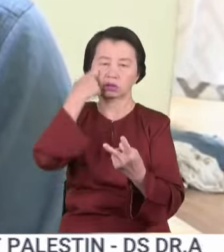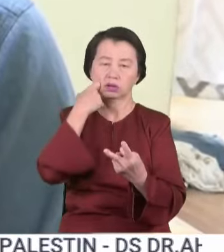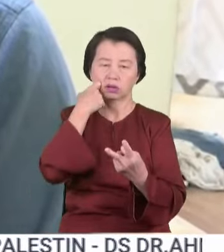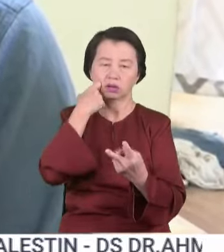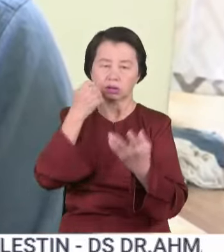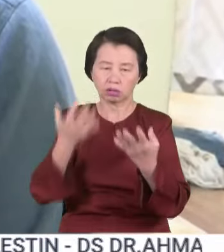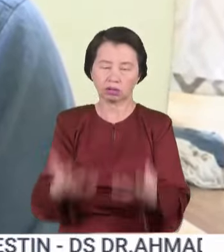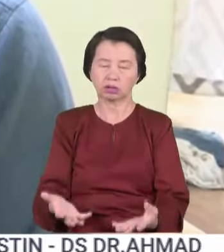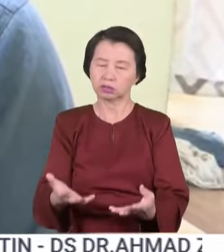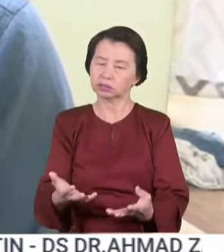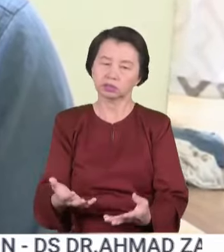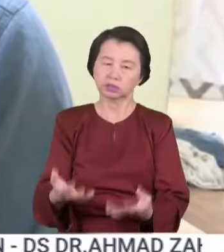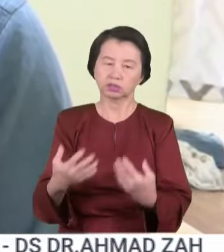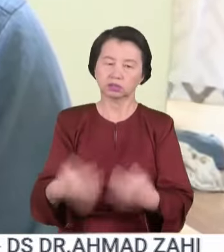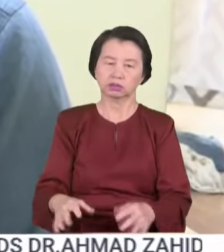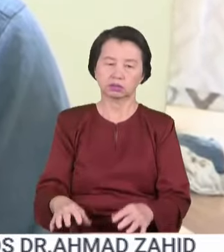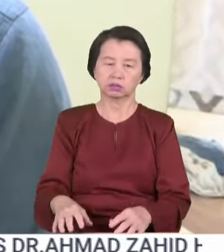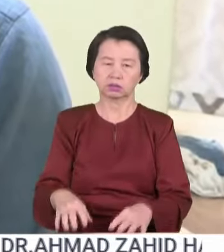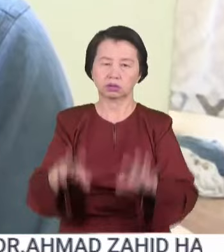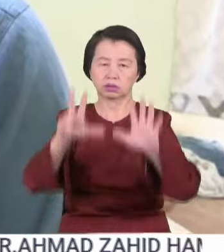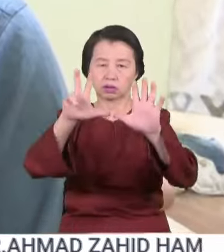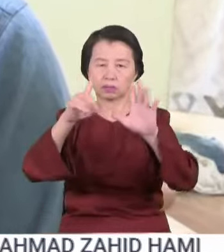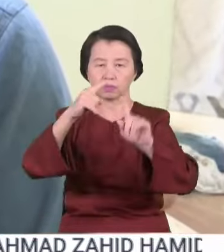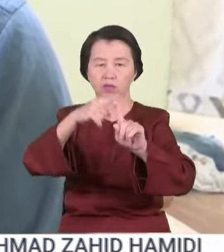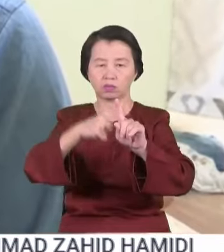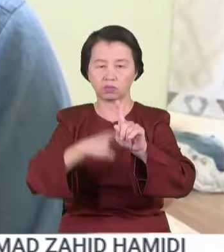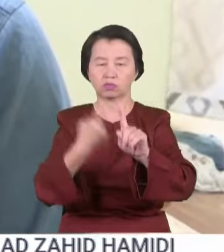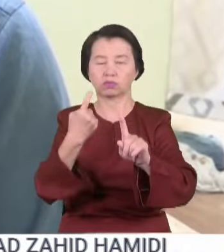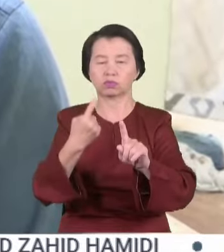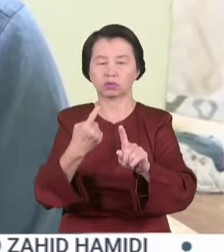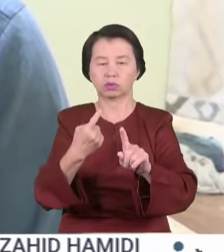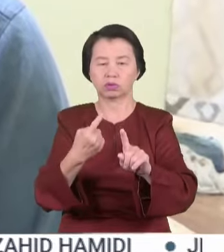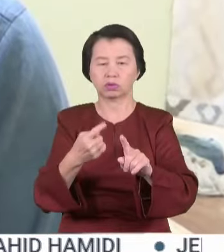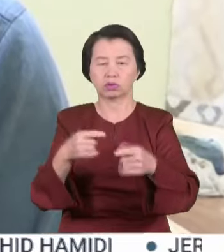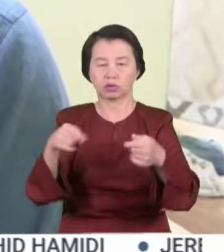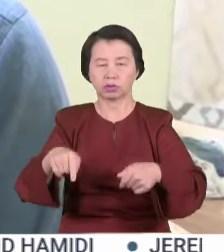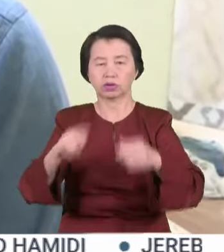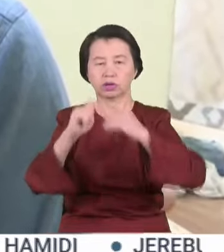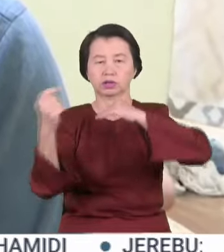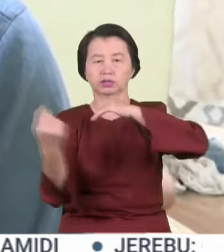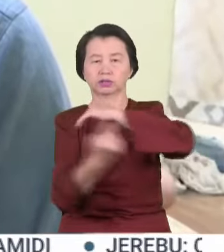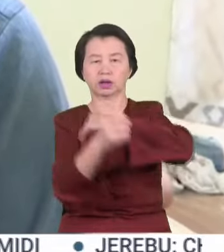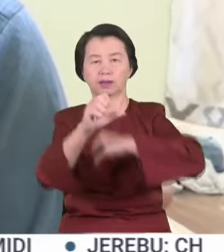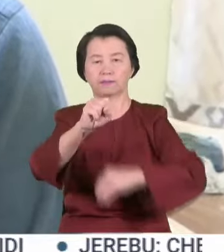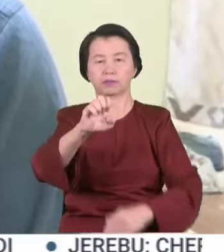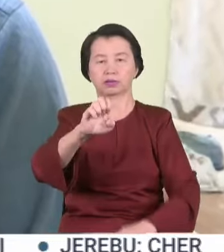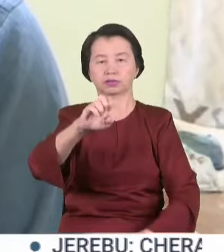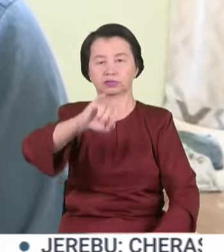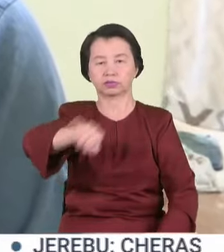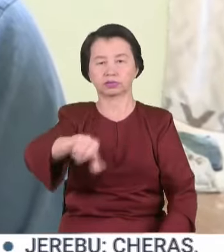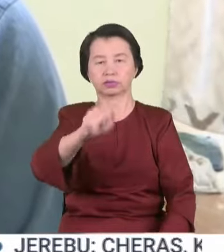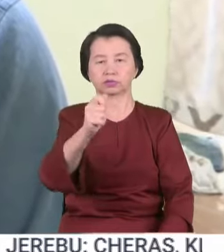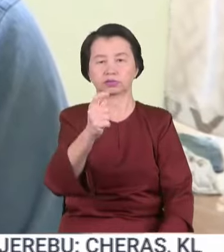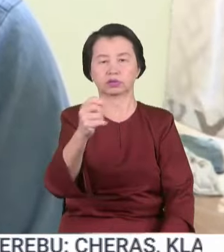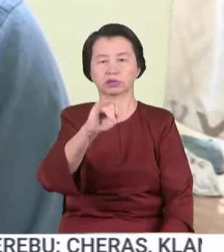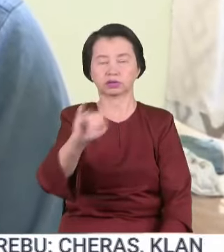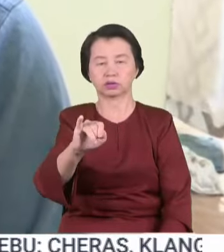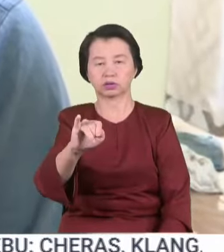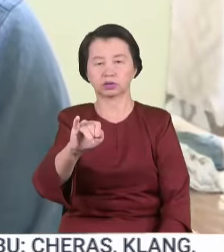hampir kira-kira 8 bulan di Taman Sejati di Sungai Petani ini.